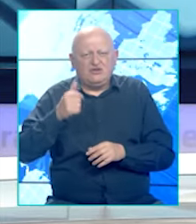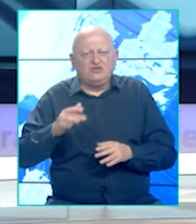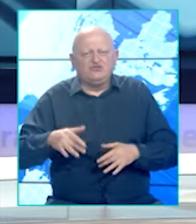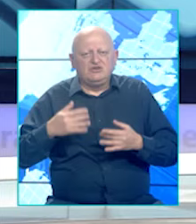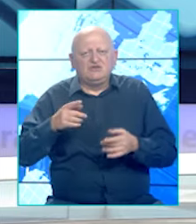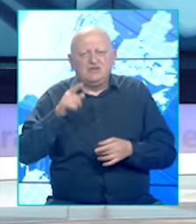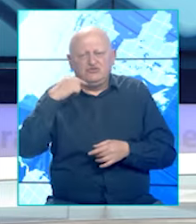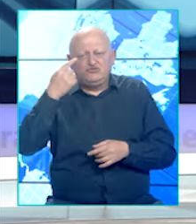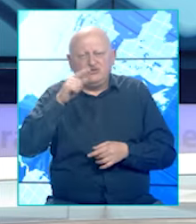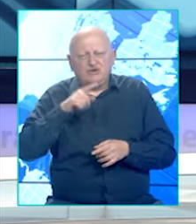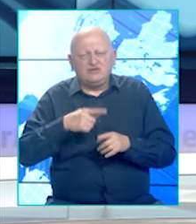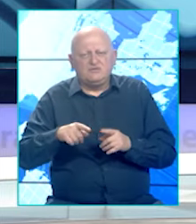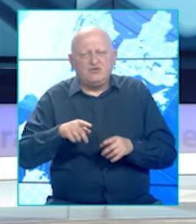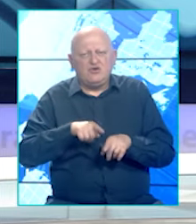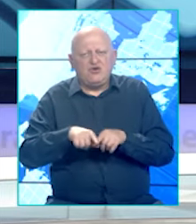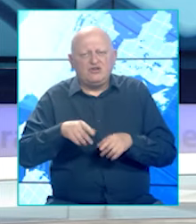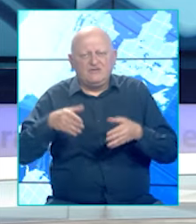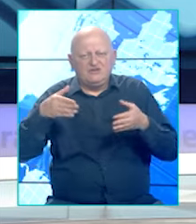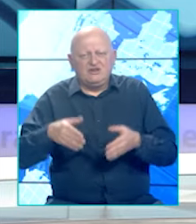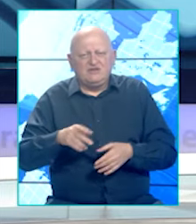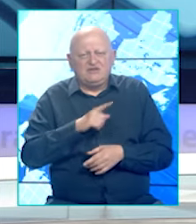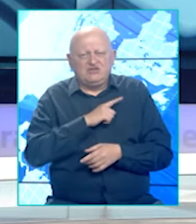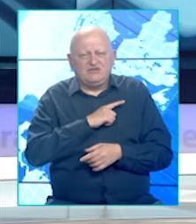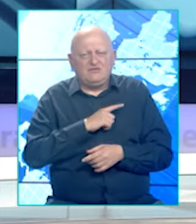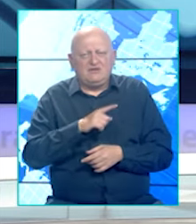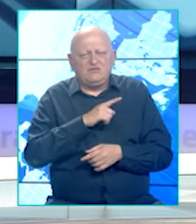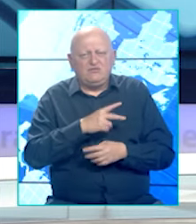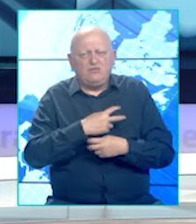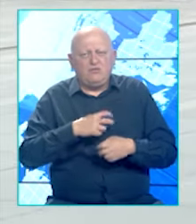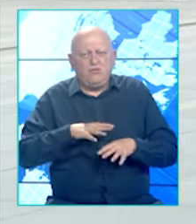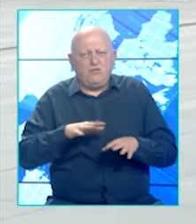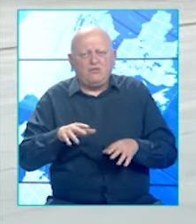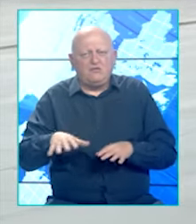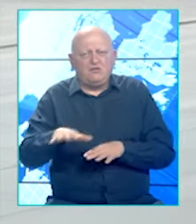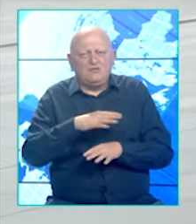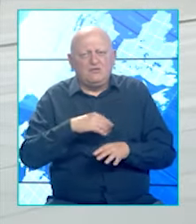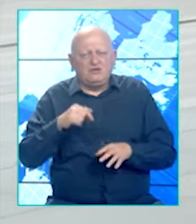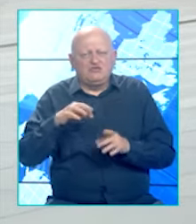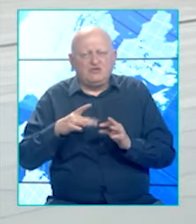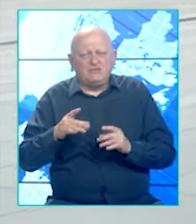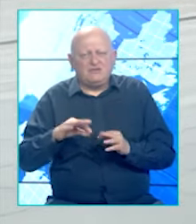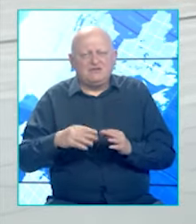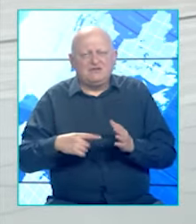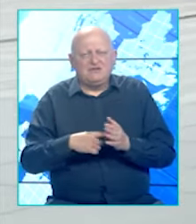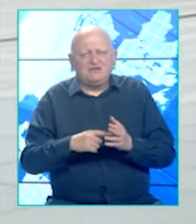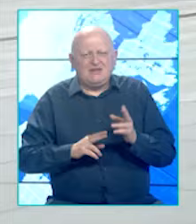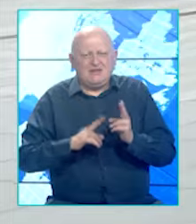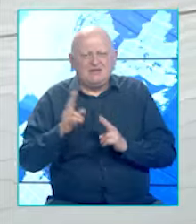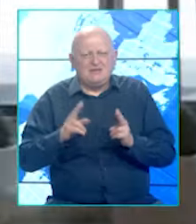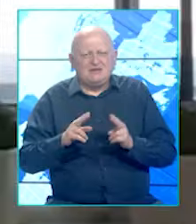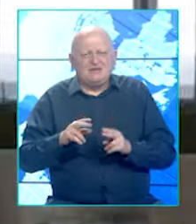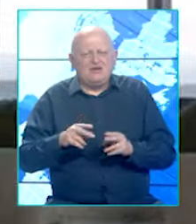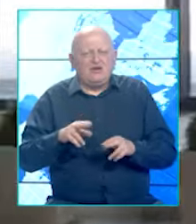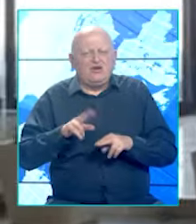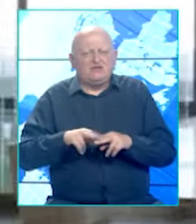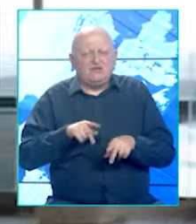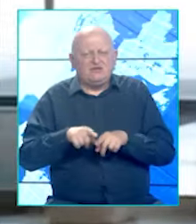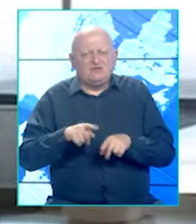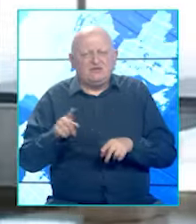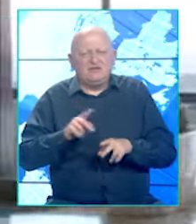sutra, odgođen je za idući utorak zbog kolektivne dženaze žrtvama nastradalim u poplavama na području Jablanice. Teme